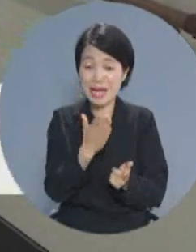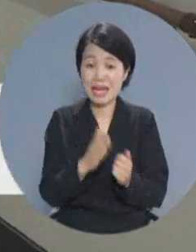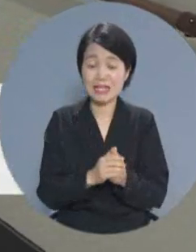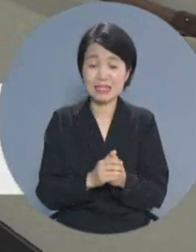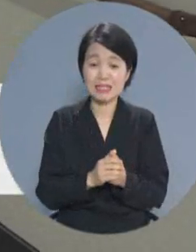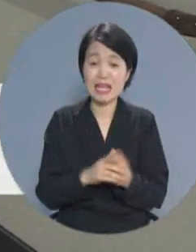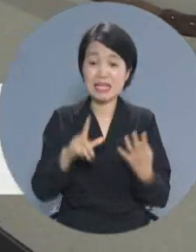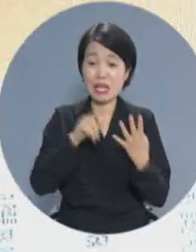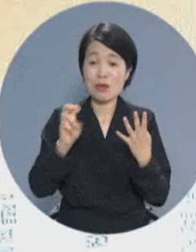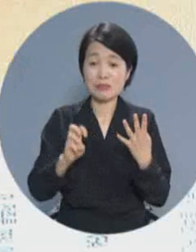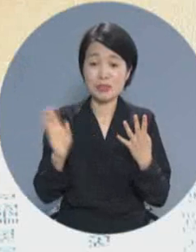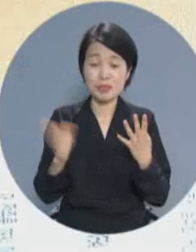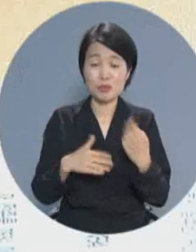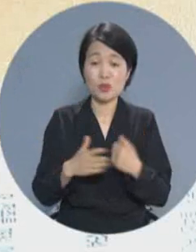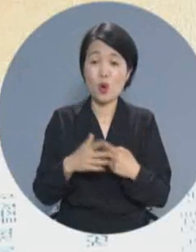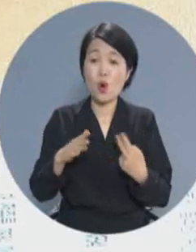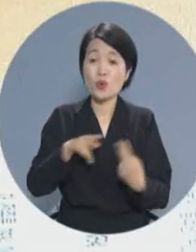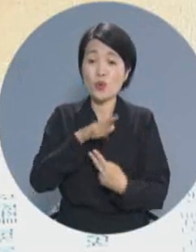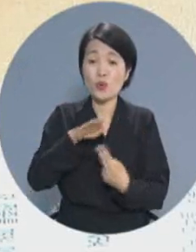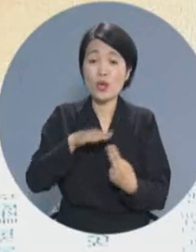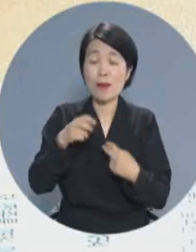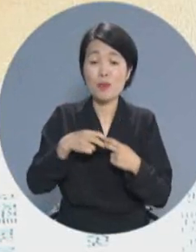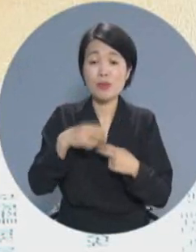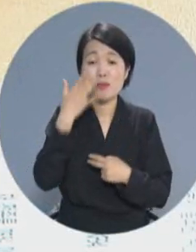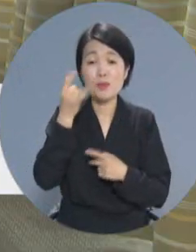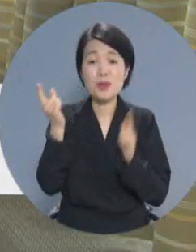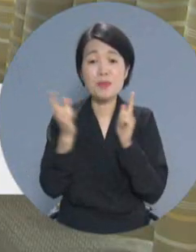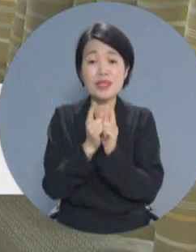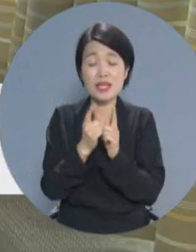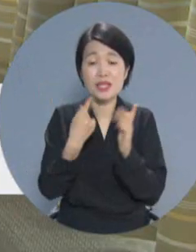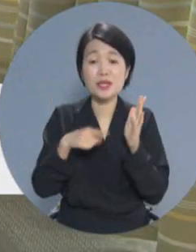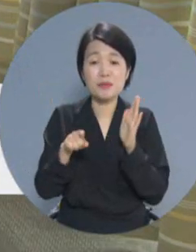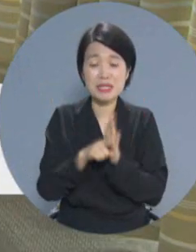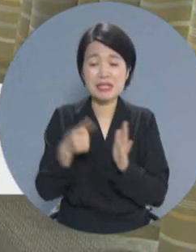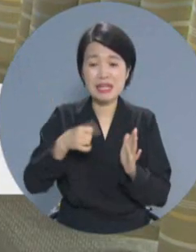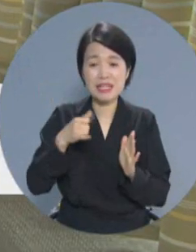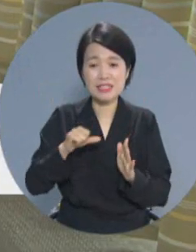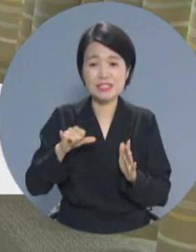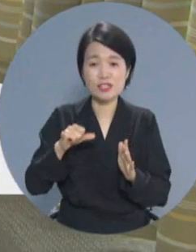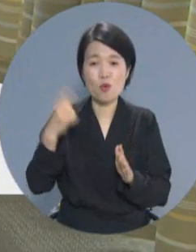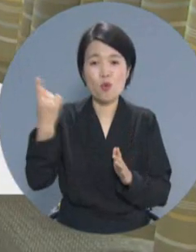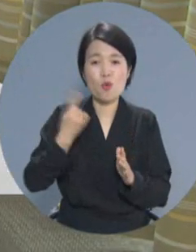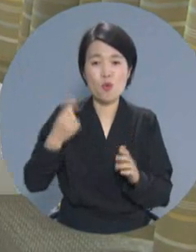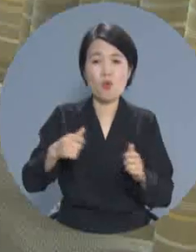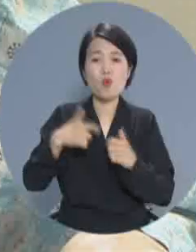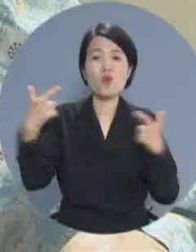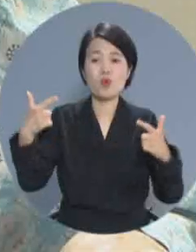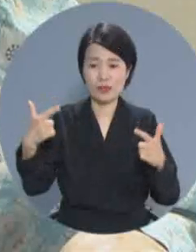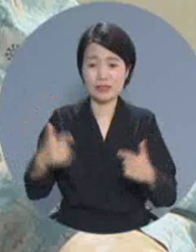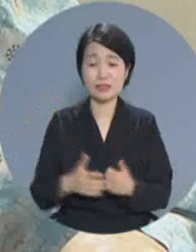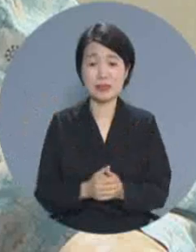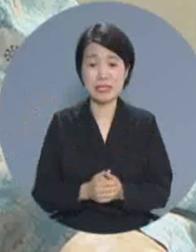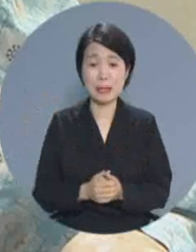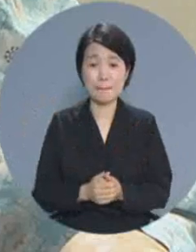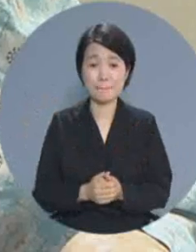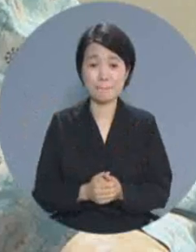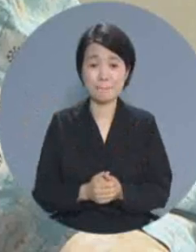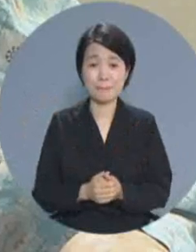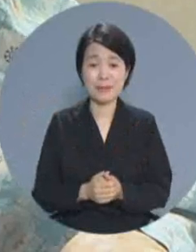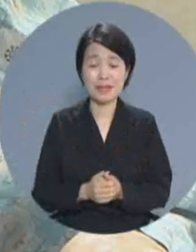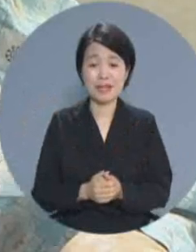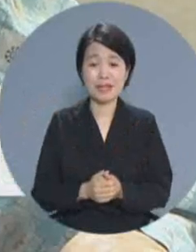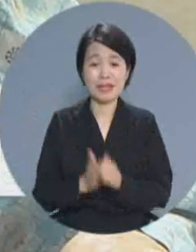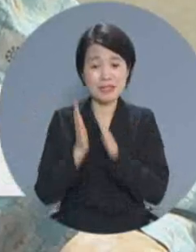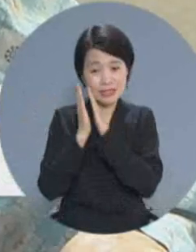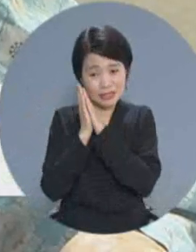지난달 30일부터 요양병원에는 부모님을 만나기 위해 찾아오는 자녀들이 늘고 있습니다. 잠 잘 자지?